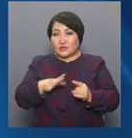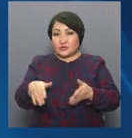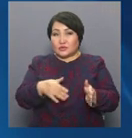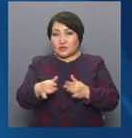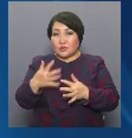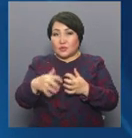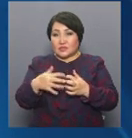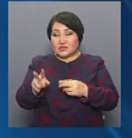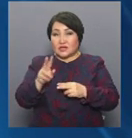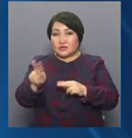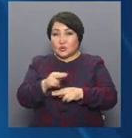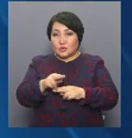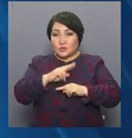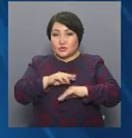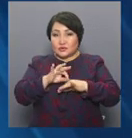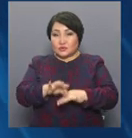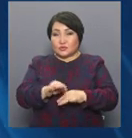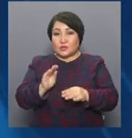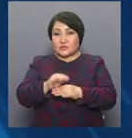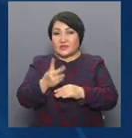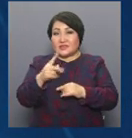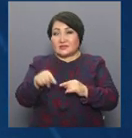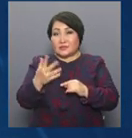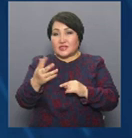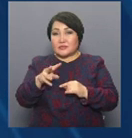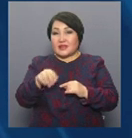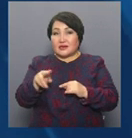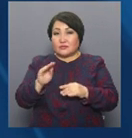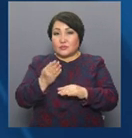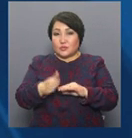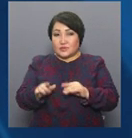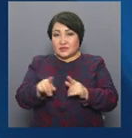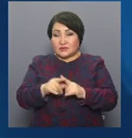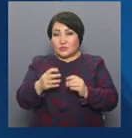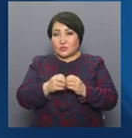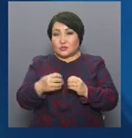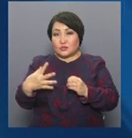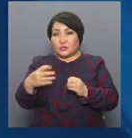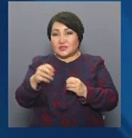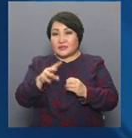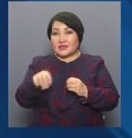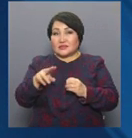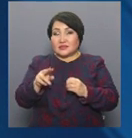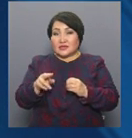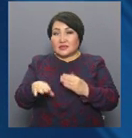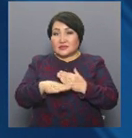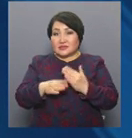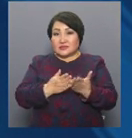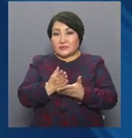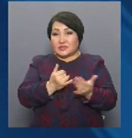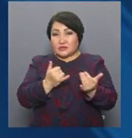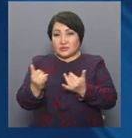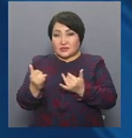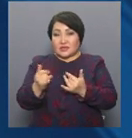жұмыстарын жүргізу үшін қосымша 2,5 миллиард теңге бөлінеді. 11,5 миллиард теңгеге сервистік қызмет көрсететін ыңғайлы әрі